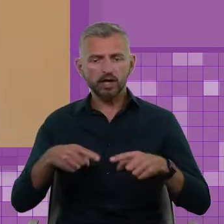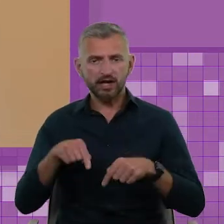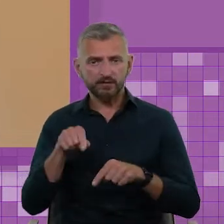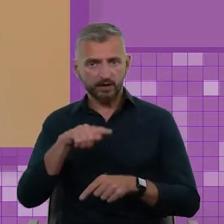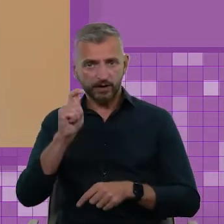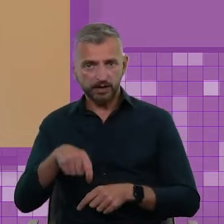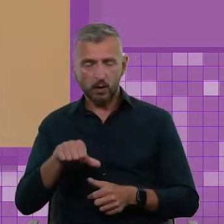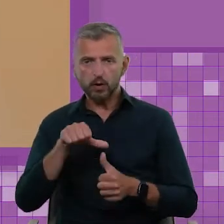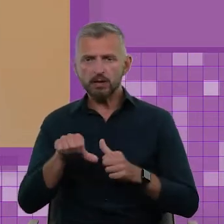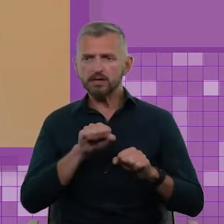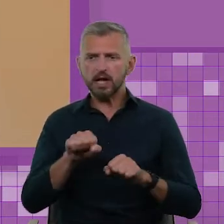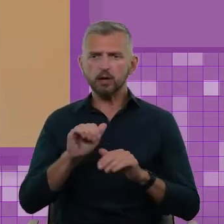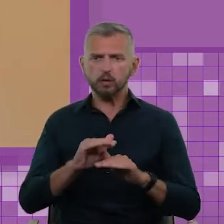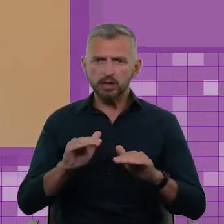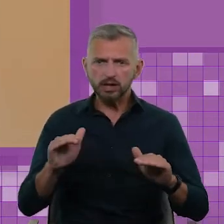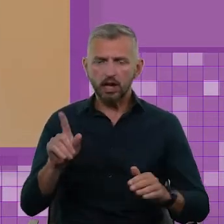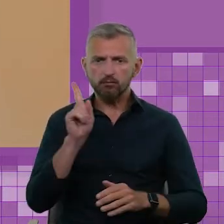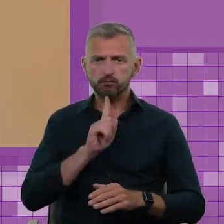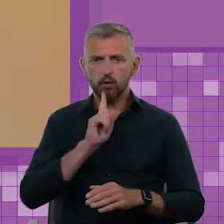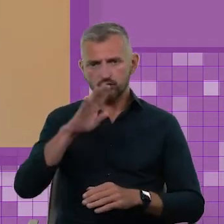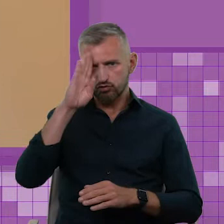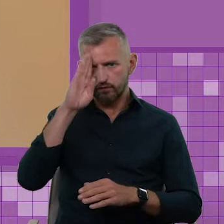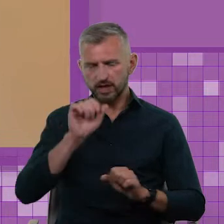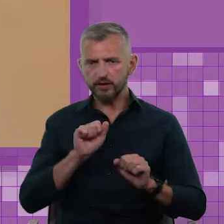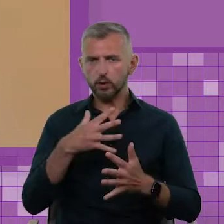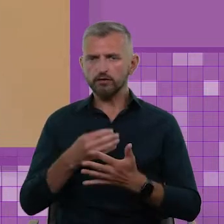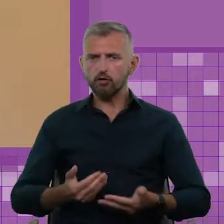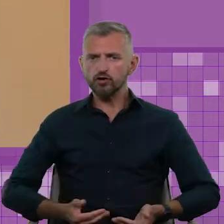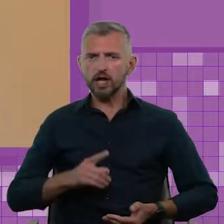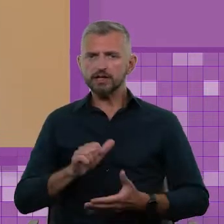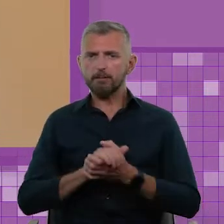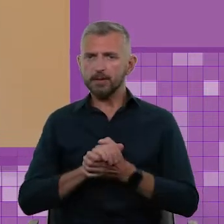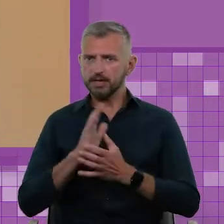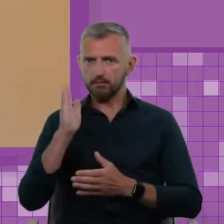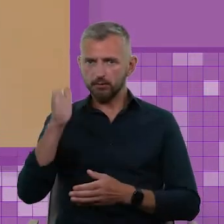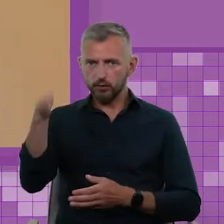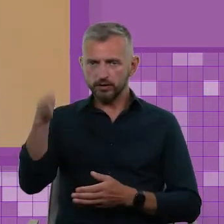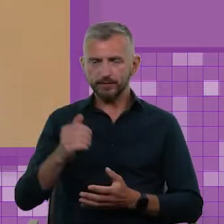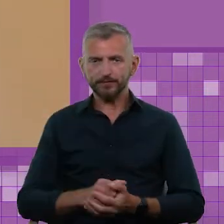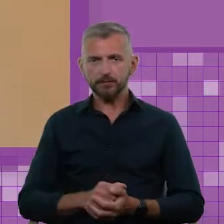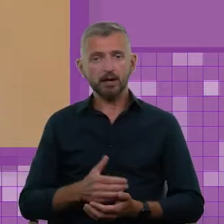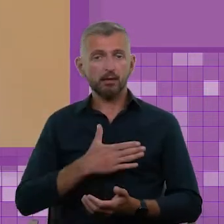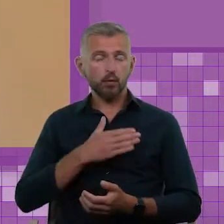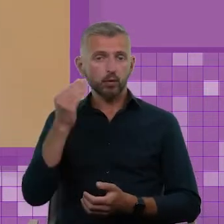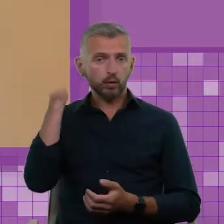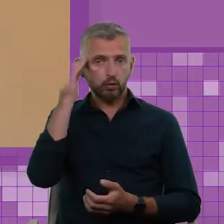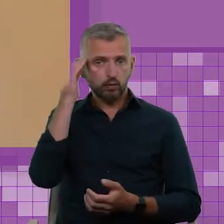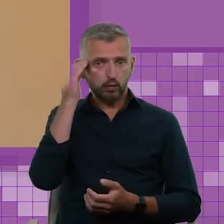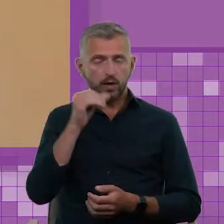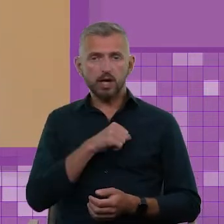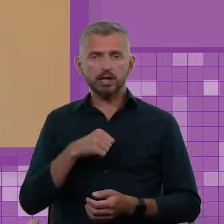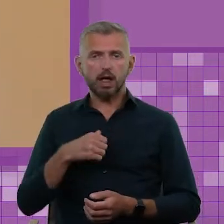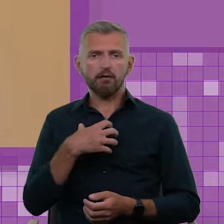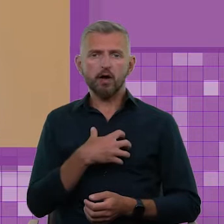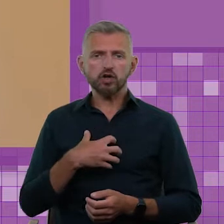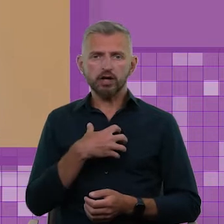Окрім захисту дітей, поки чоловіки віддають своє життя за мирне майбутнє. На мою думку,